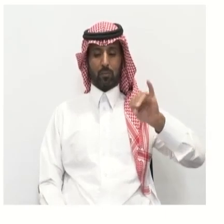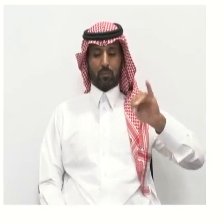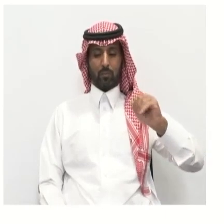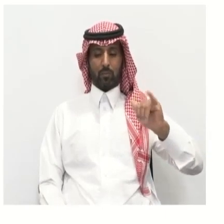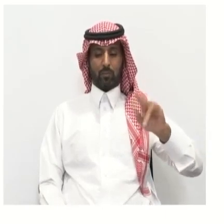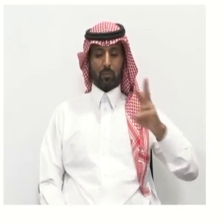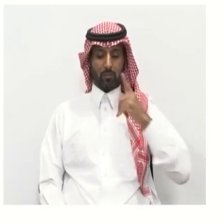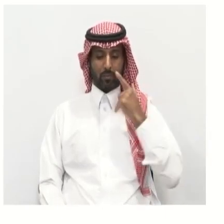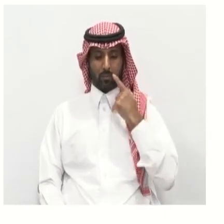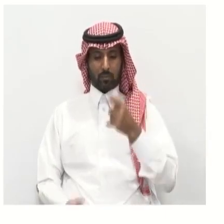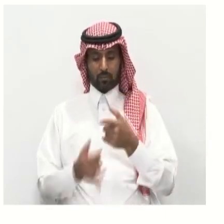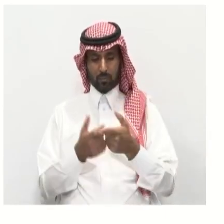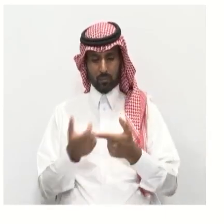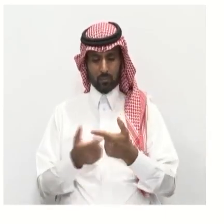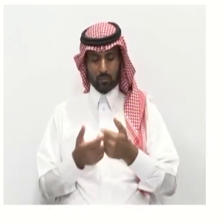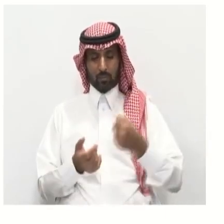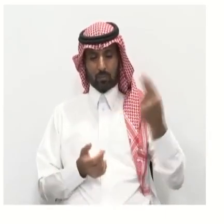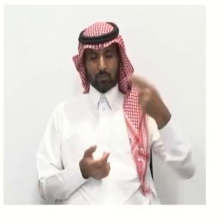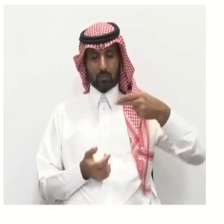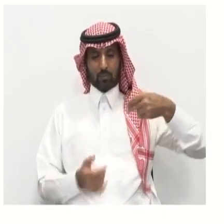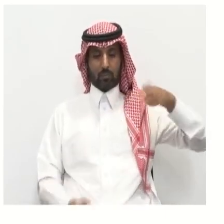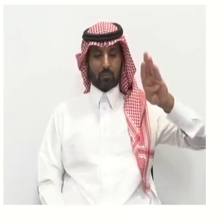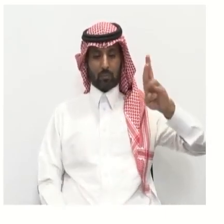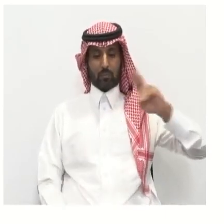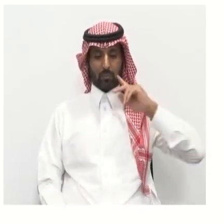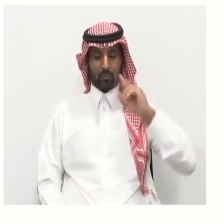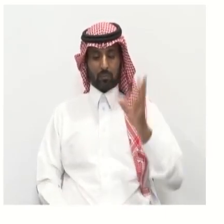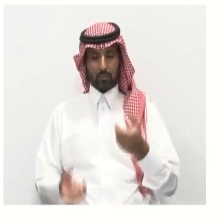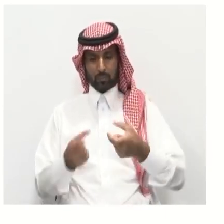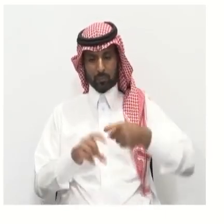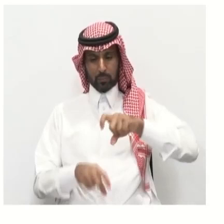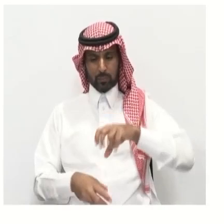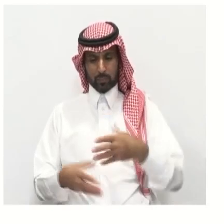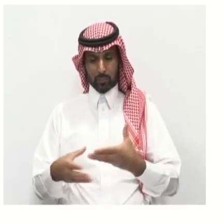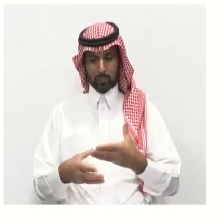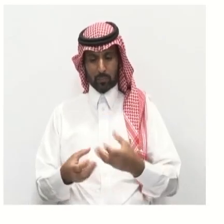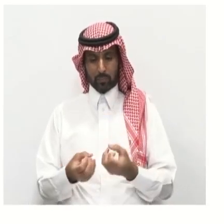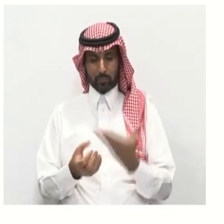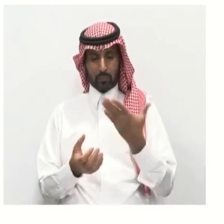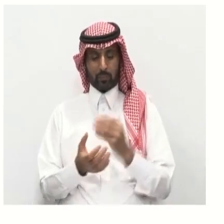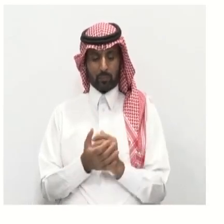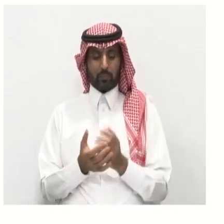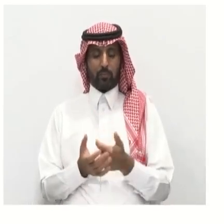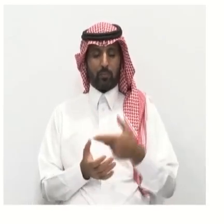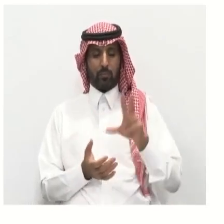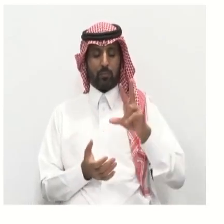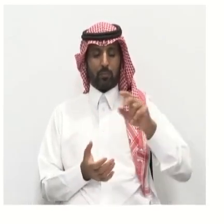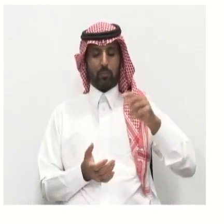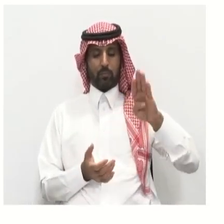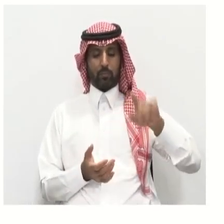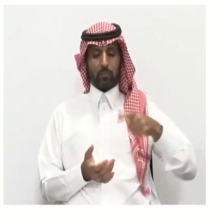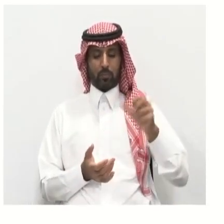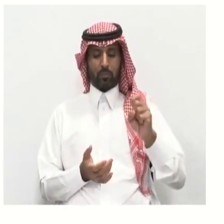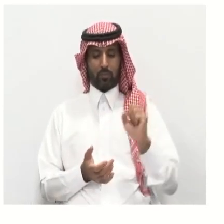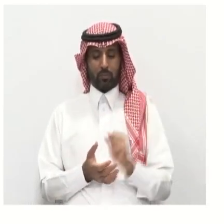محلول كربونات الامونيوم لتكوين غاز ثاني اكسيد الكرب والماء وبروميد